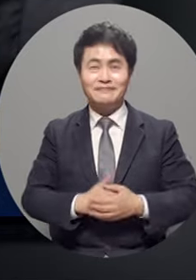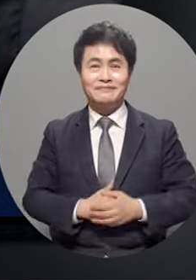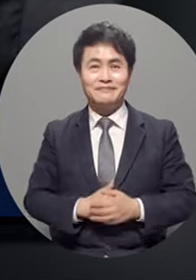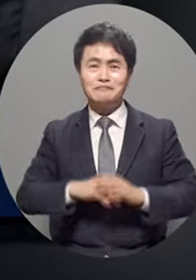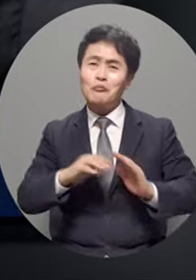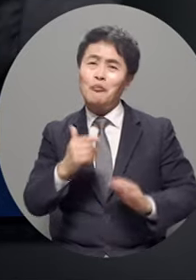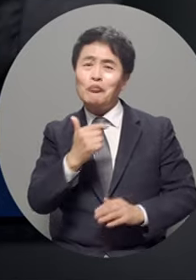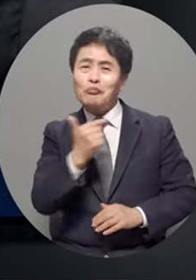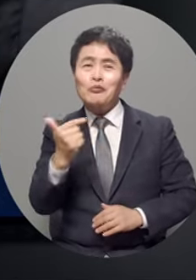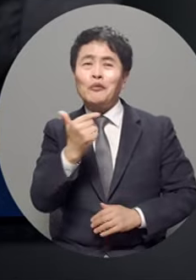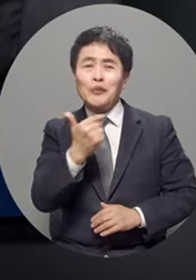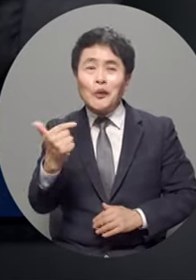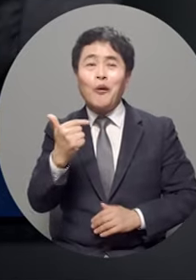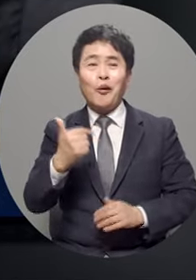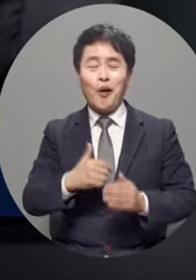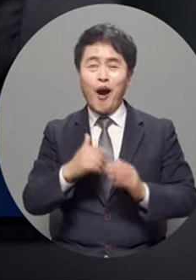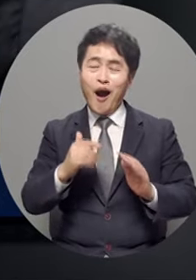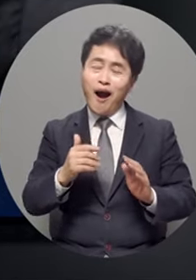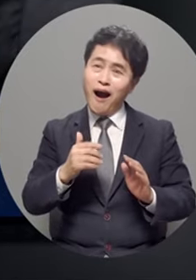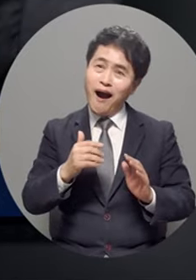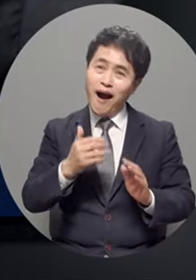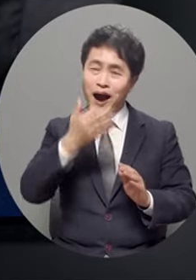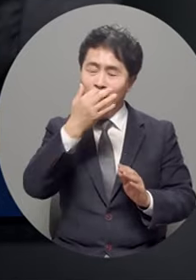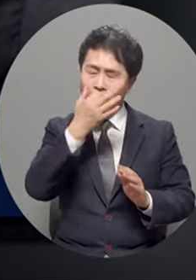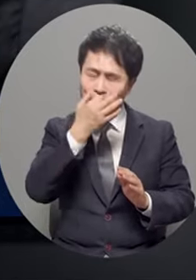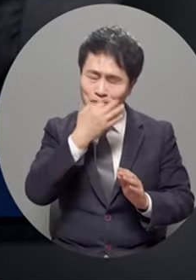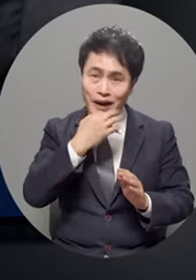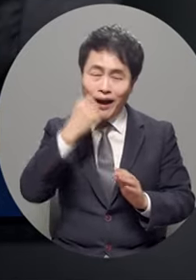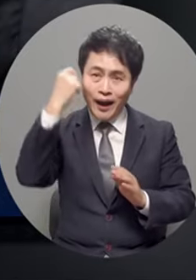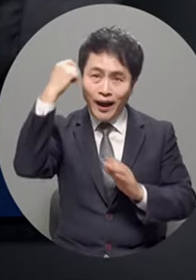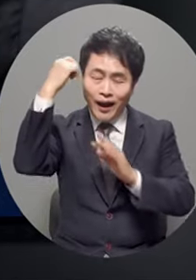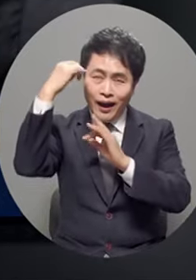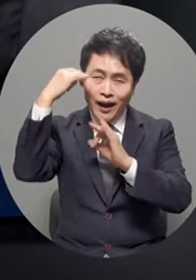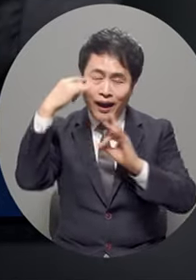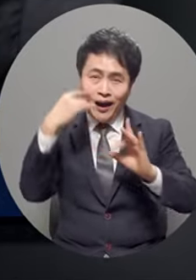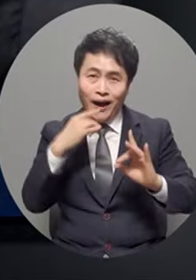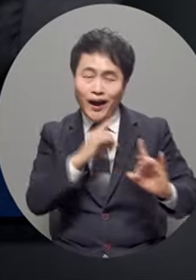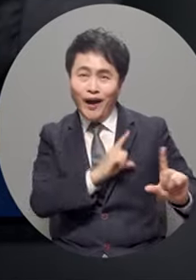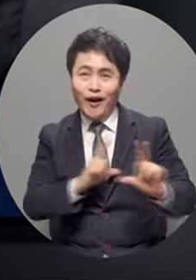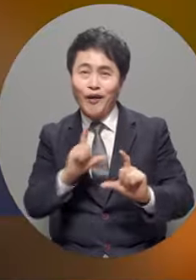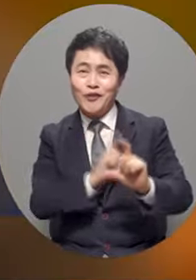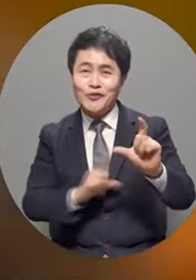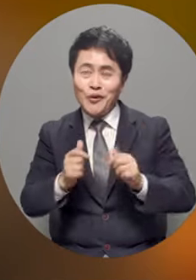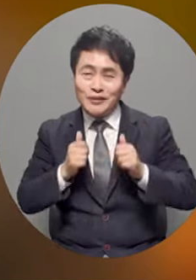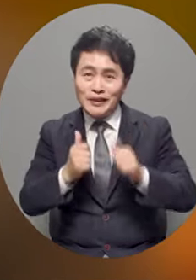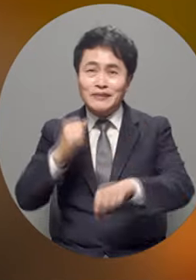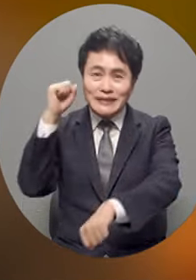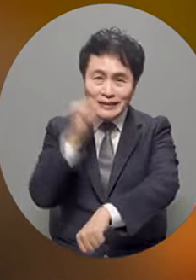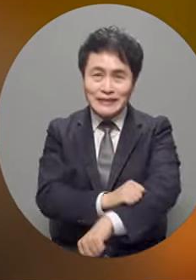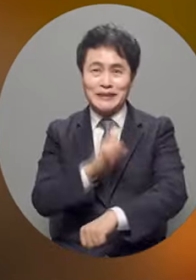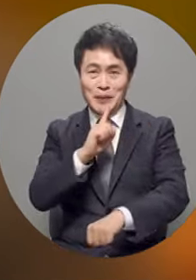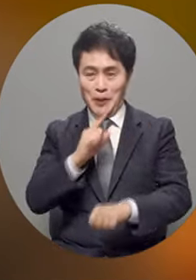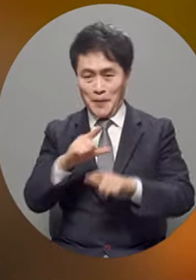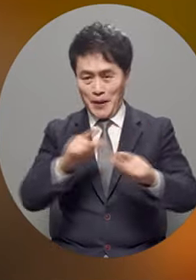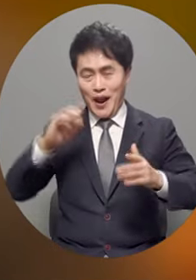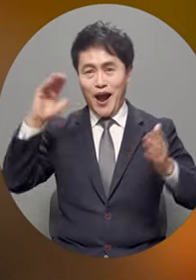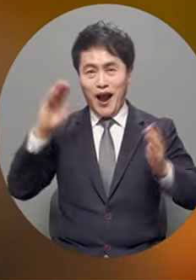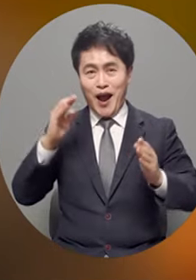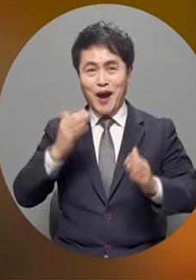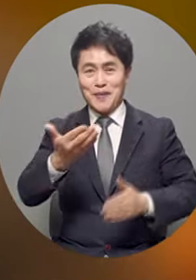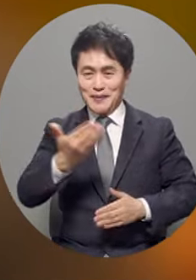너무 보람이 느낌이 확 오더라고요. 그래서 더 잘해야 되겠다는. 평소 학생들이